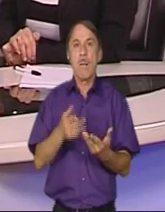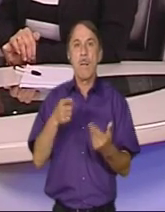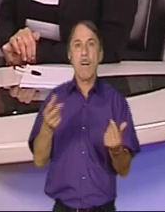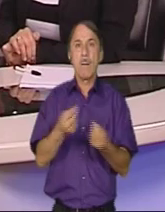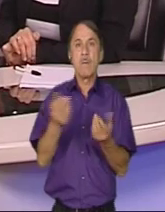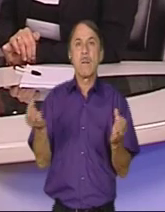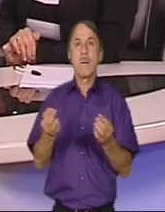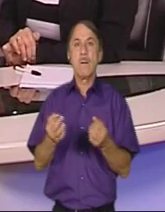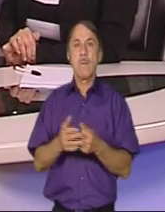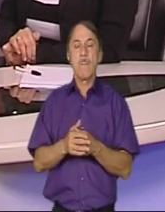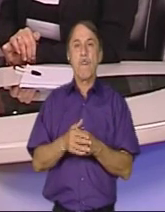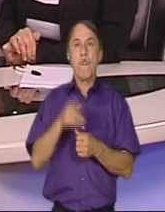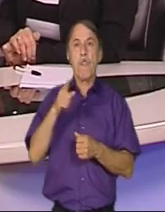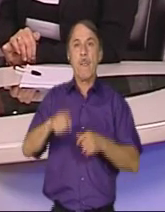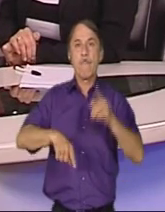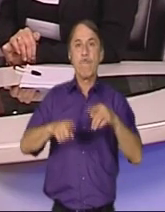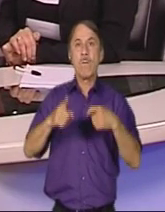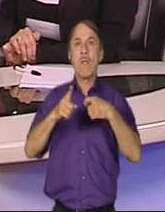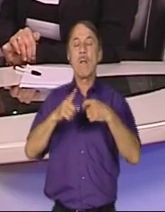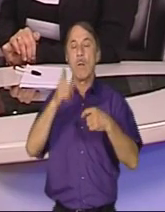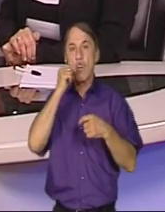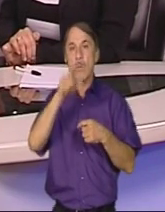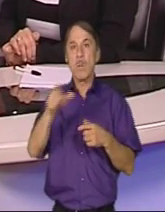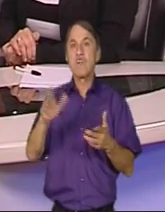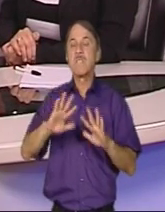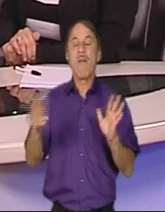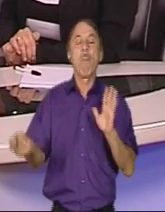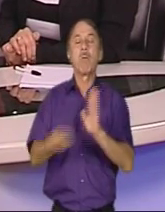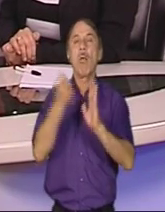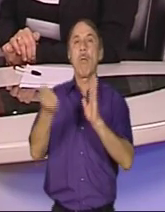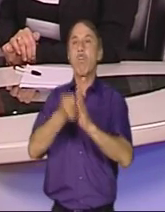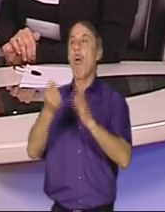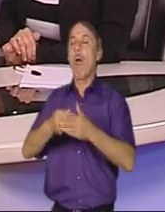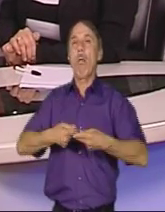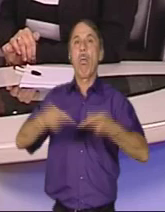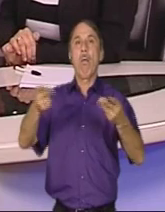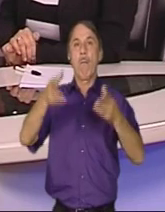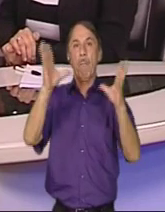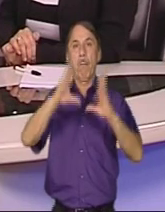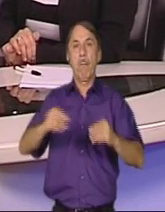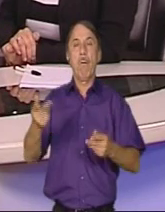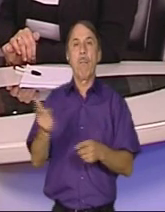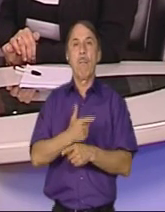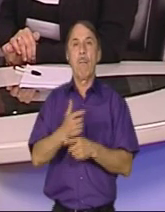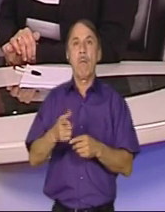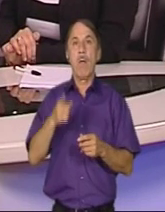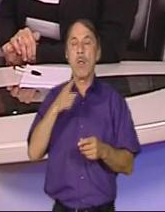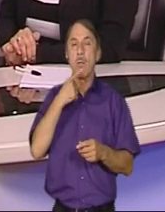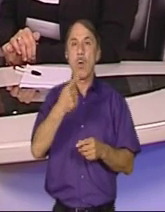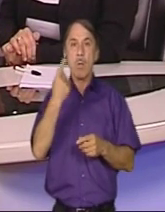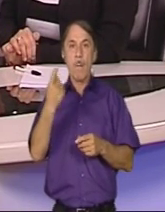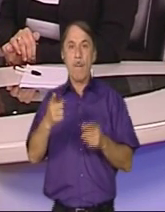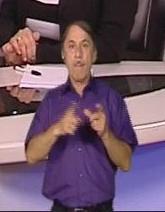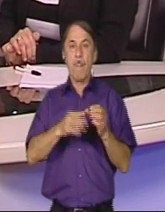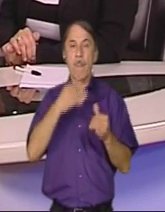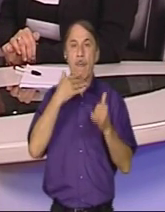radi? Ko je uništio te firme, ko je uništio te naše kapacitete, ko je to rasprodao, ko je to upropastio, ima li iko odgovora?